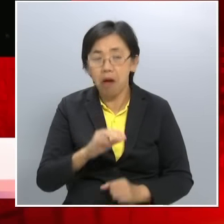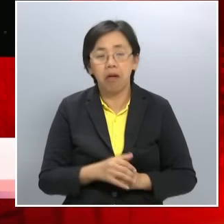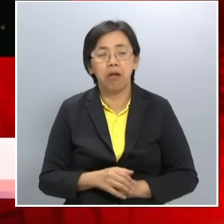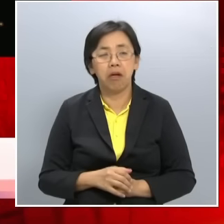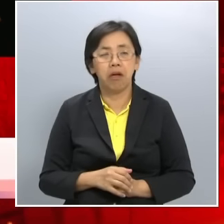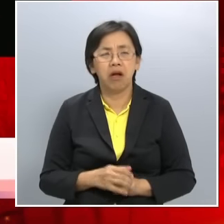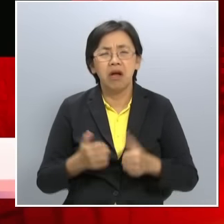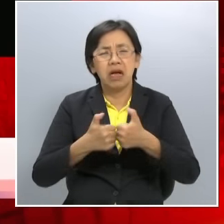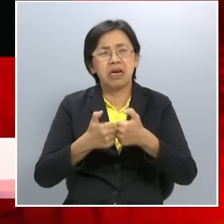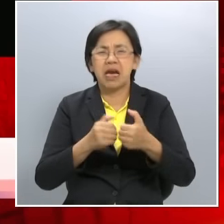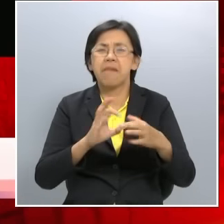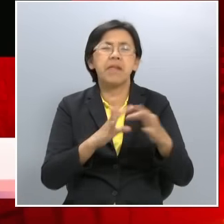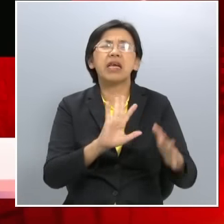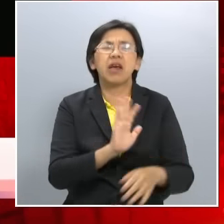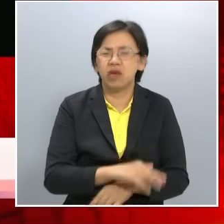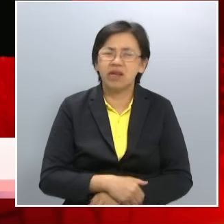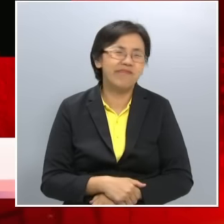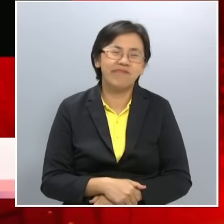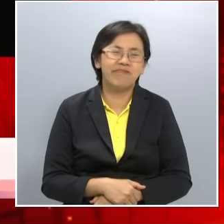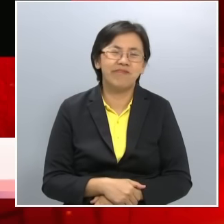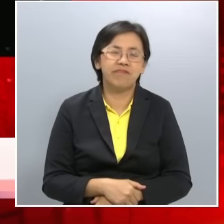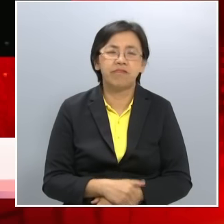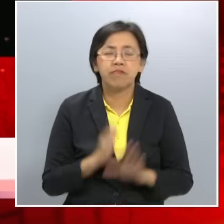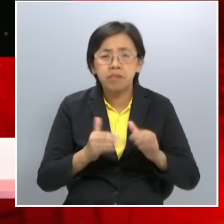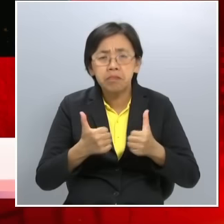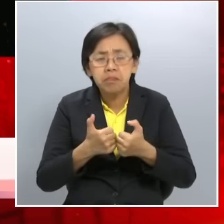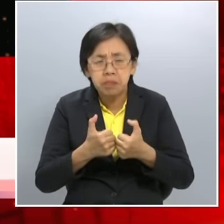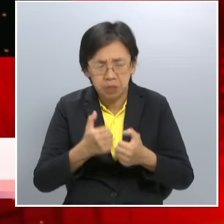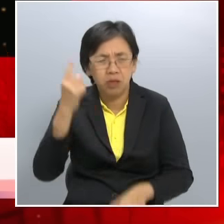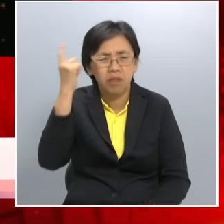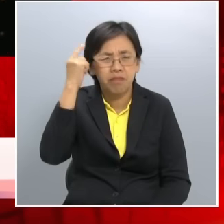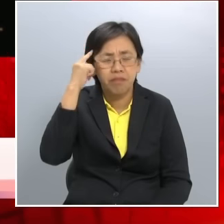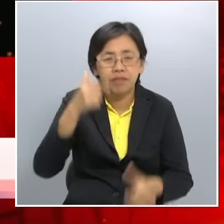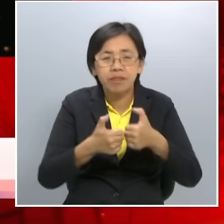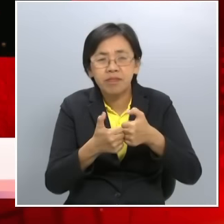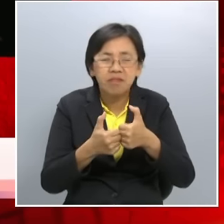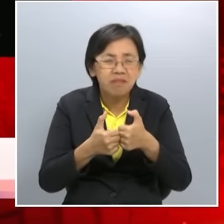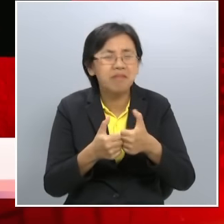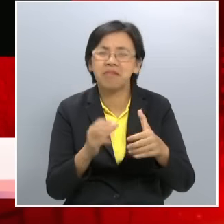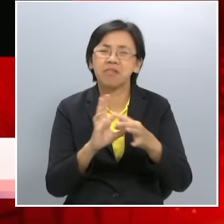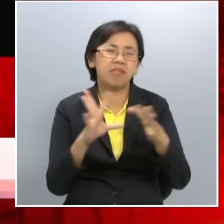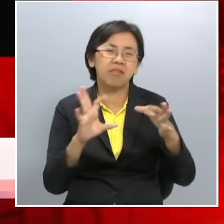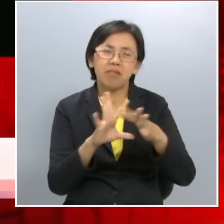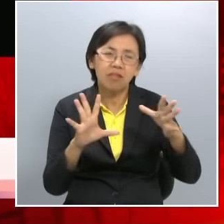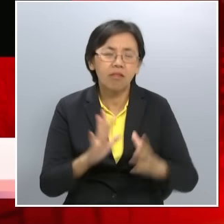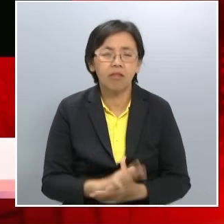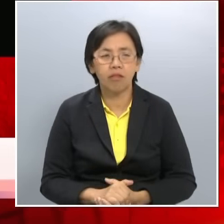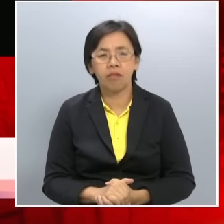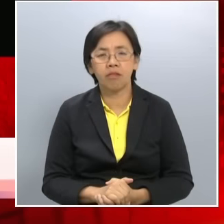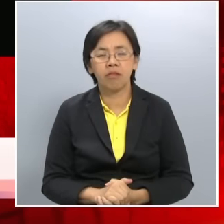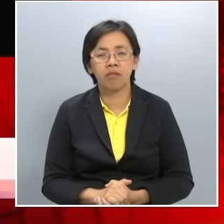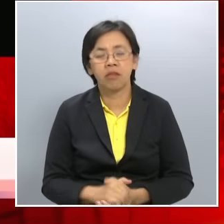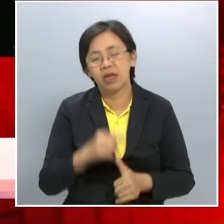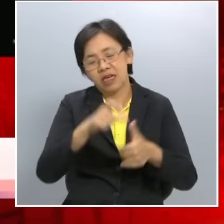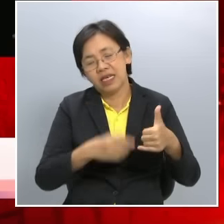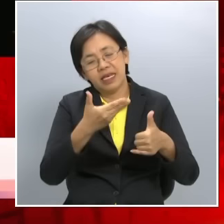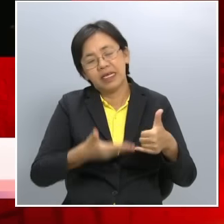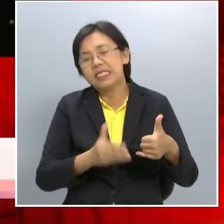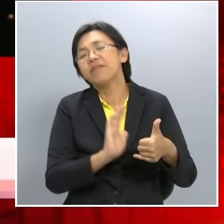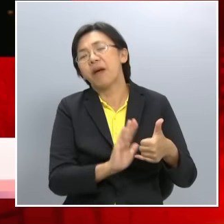เกมมันไม่ได้เกี่ยวข้องอะไรเลยคนที่เล่นเกมเขาจะรู้กันดีนะว่าเกมเนี่ยมันไม่ได้เกี่ยวข้องเนี่ยนะครับมันเป็นที่สันดานแล้วก็นิ